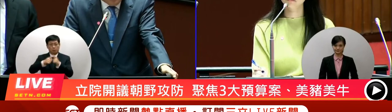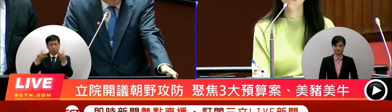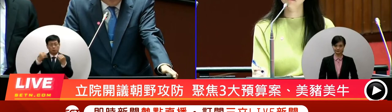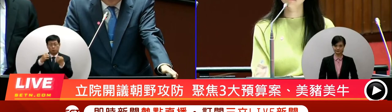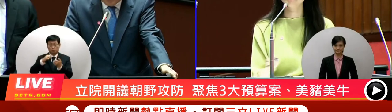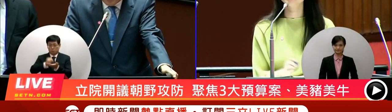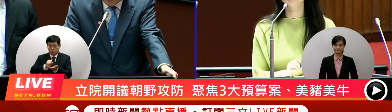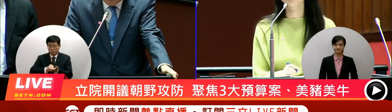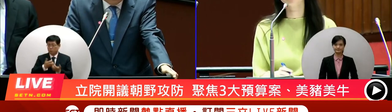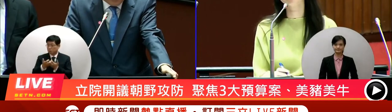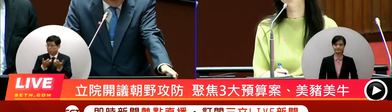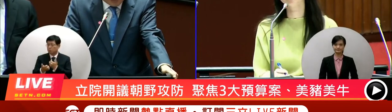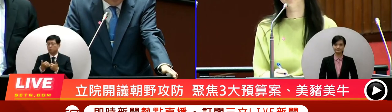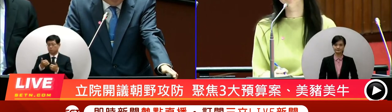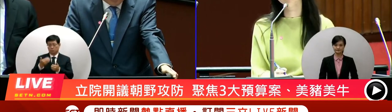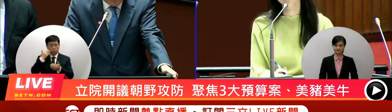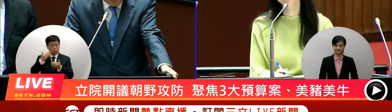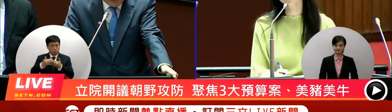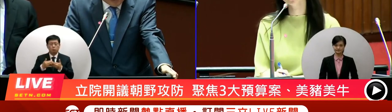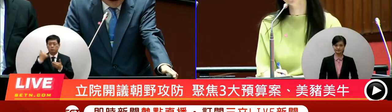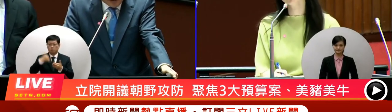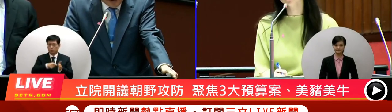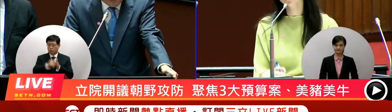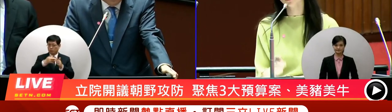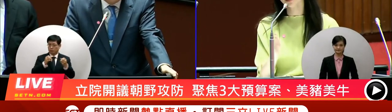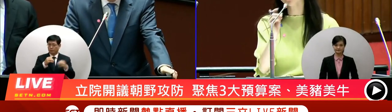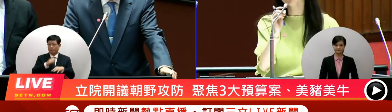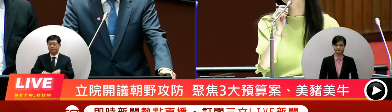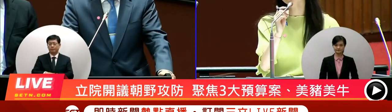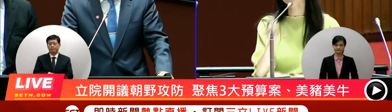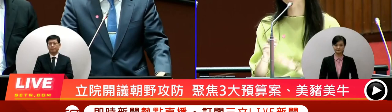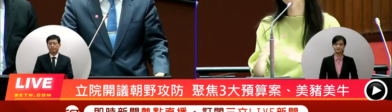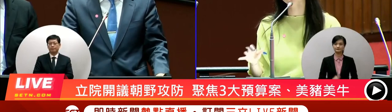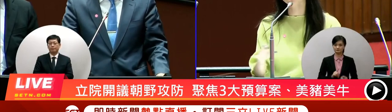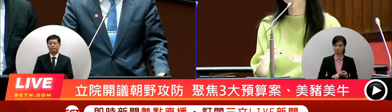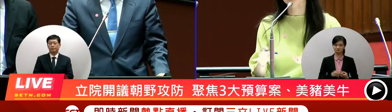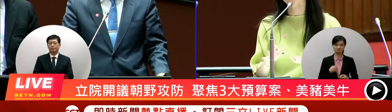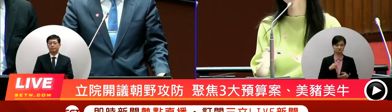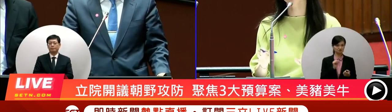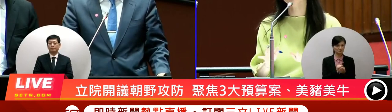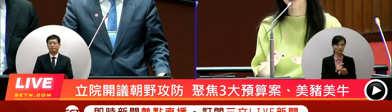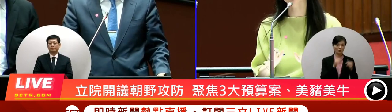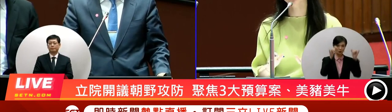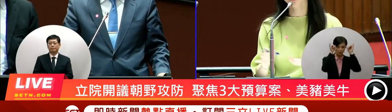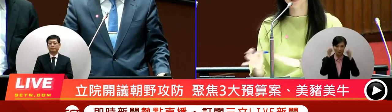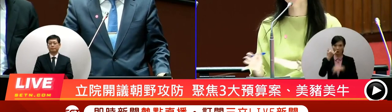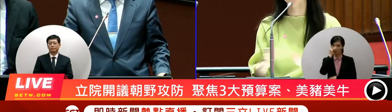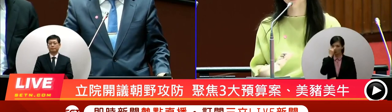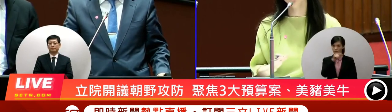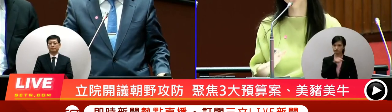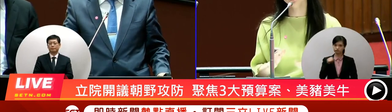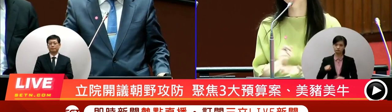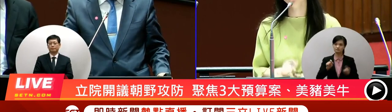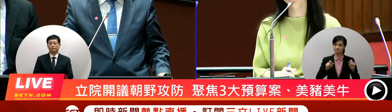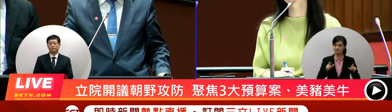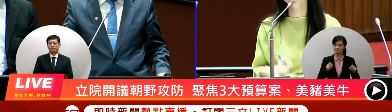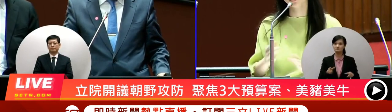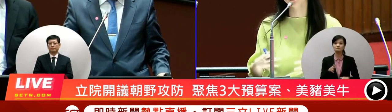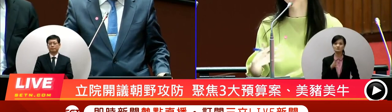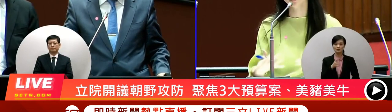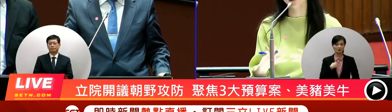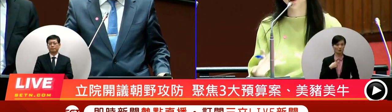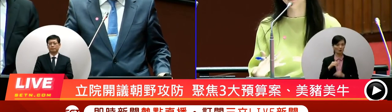析，看看是有相关的必要，然后再跟专家来讨论。 对，因为我们对于牛猪是采取不同态度，原因刚刚也提过，就是国人对